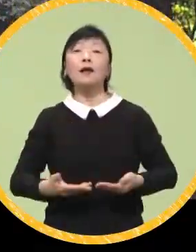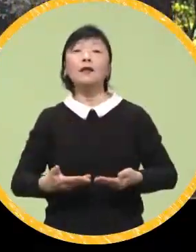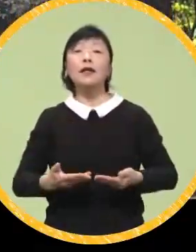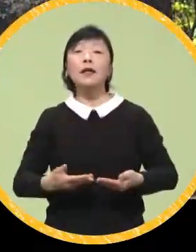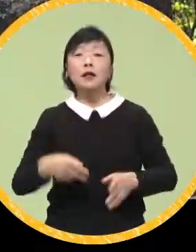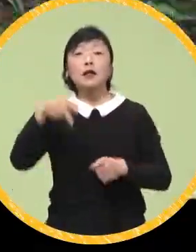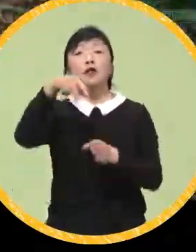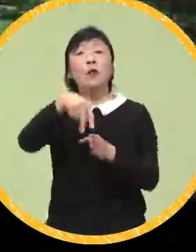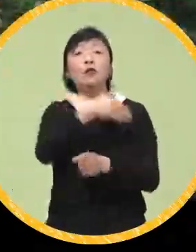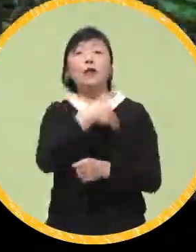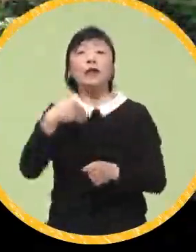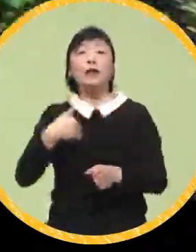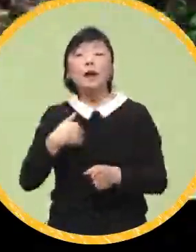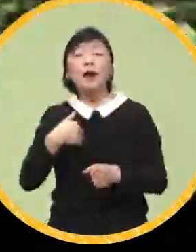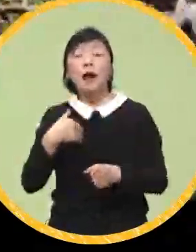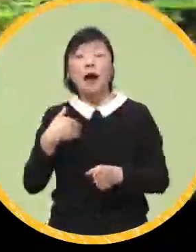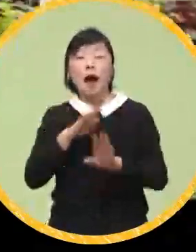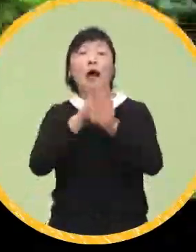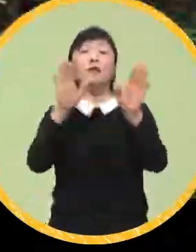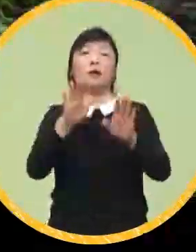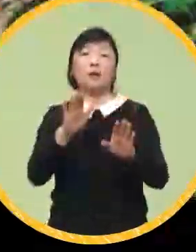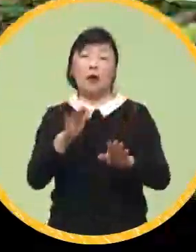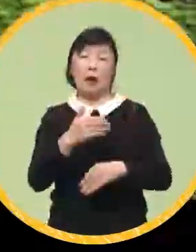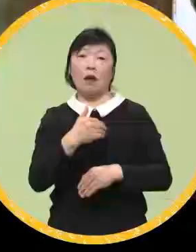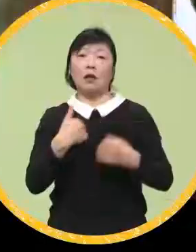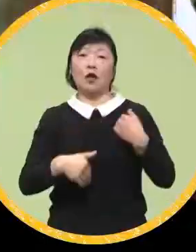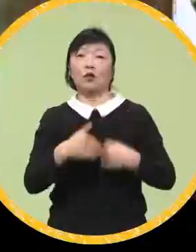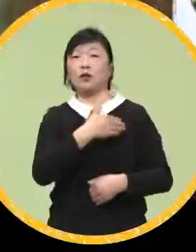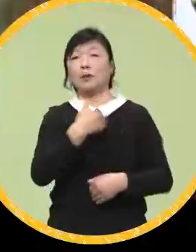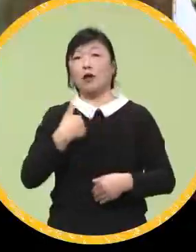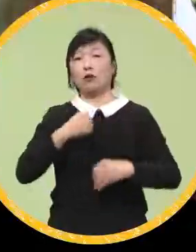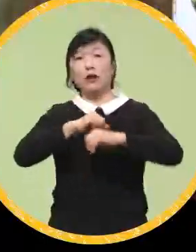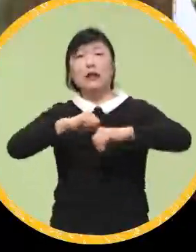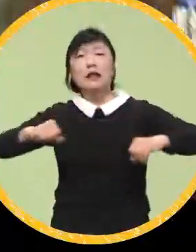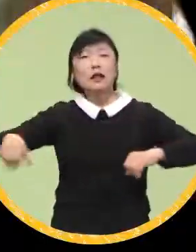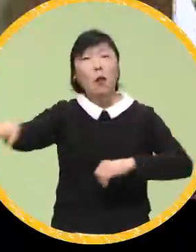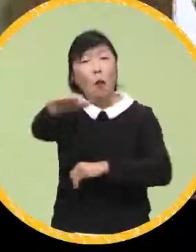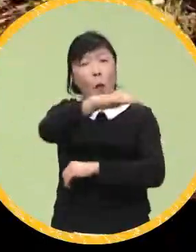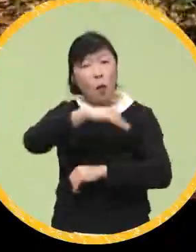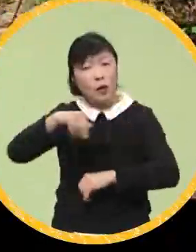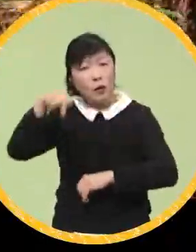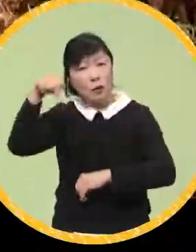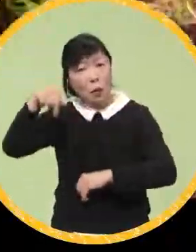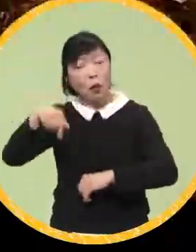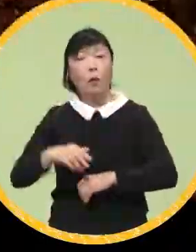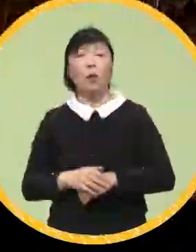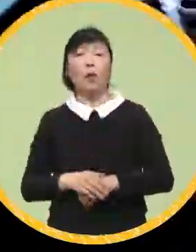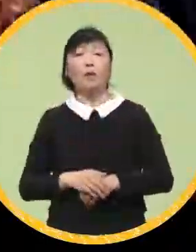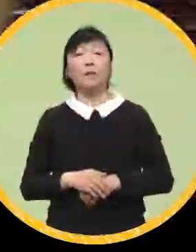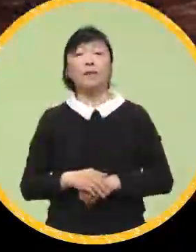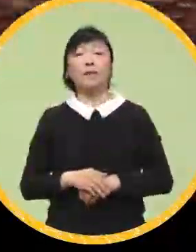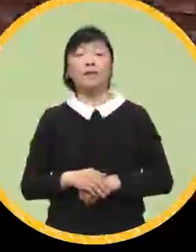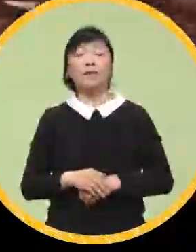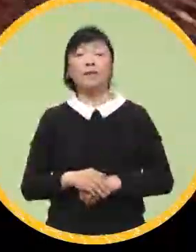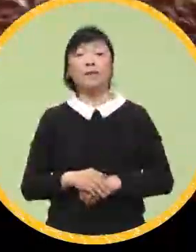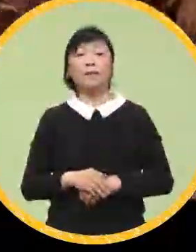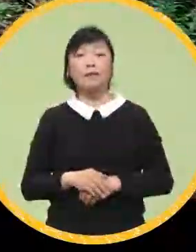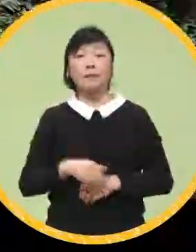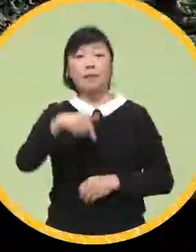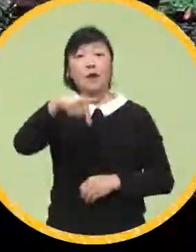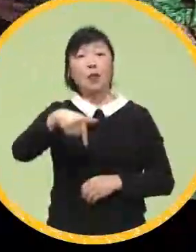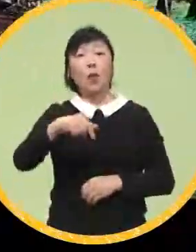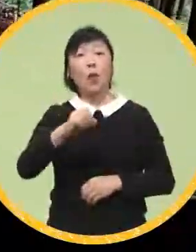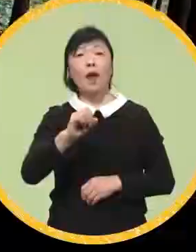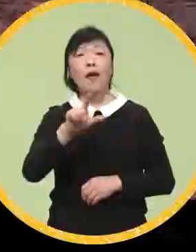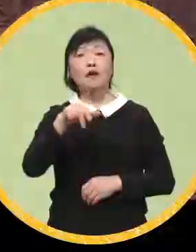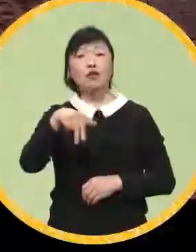なってから始めますので誰でも楽しめすごい広いんですけどどれぐらいの大きさがあるんですかねフォレストバイク